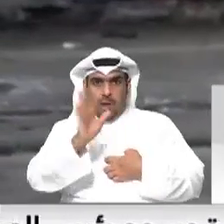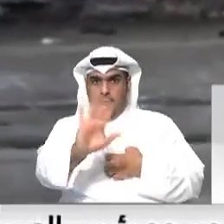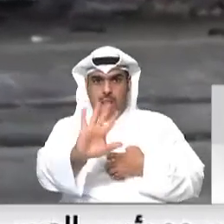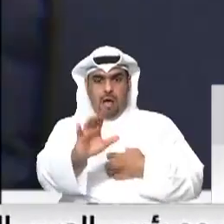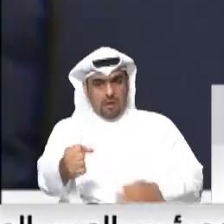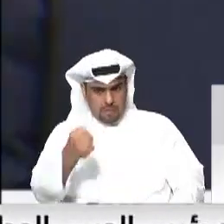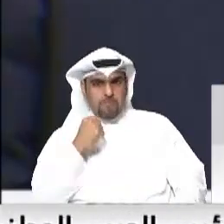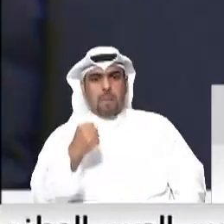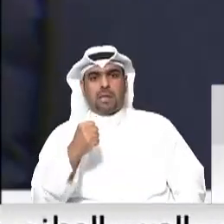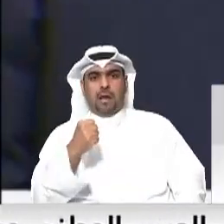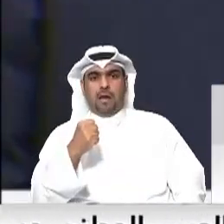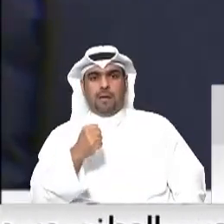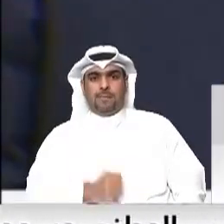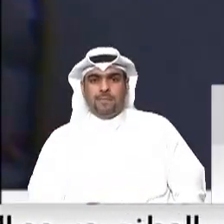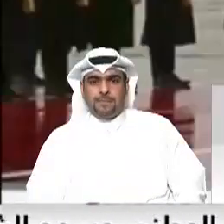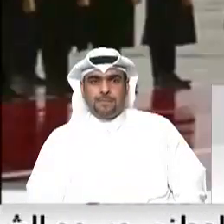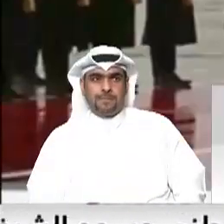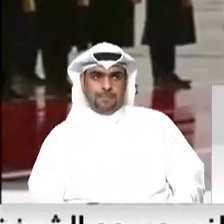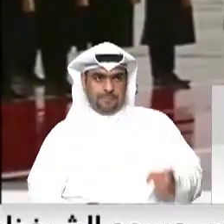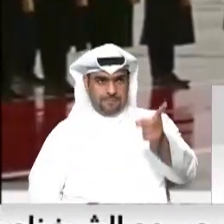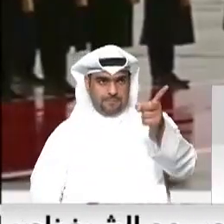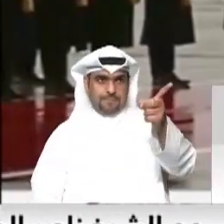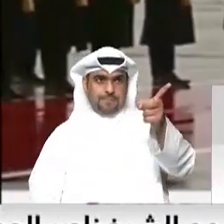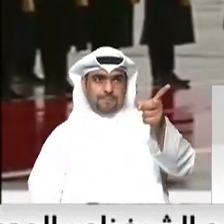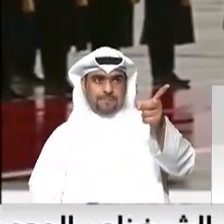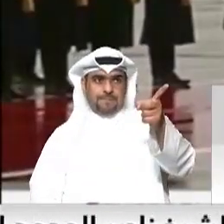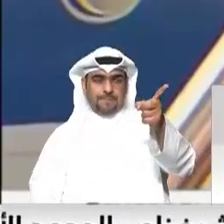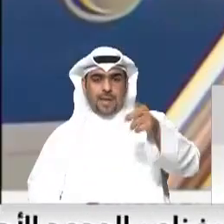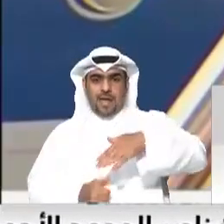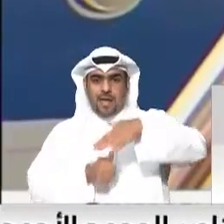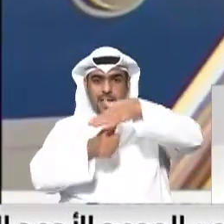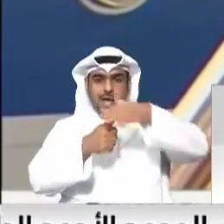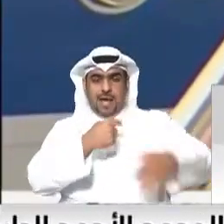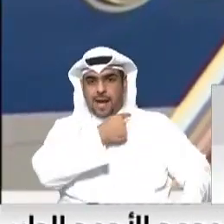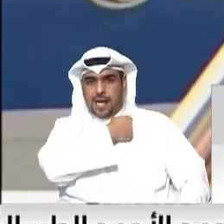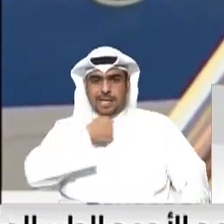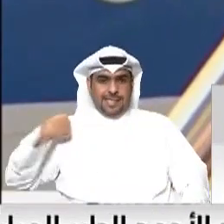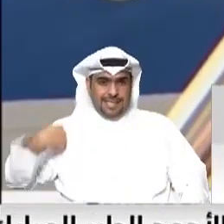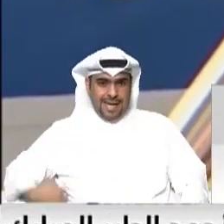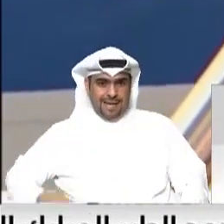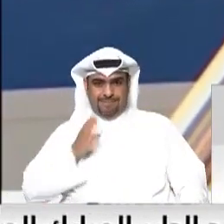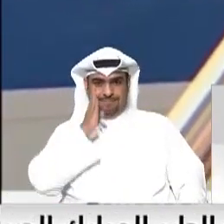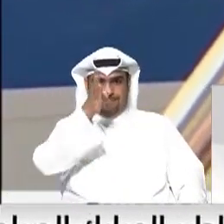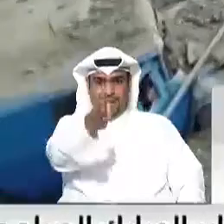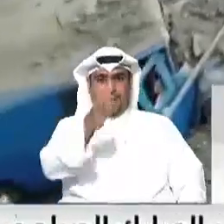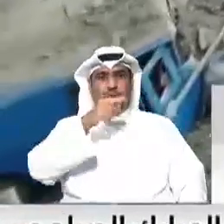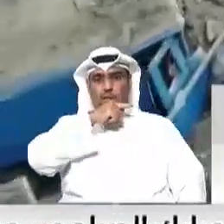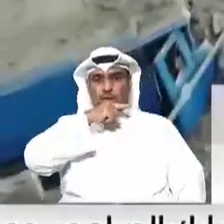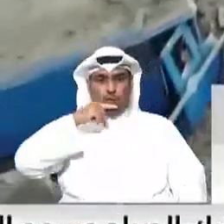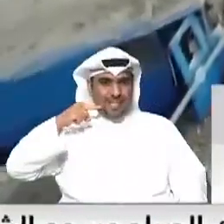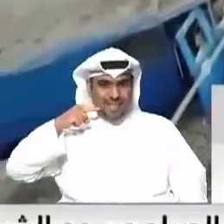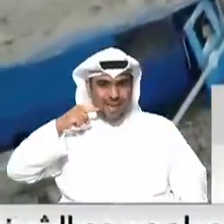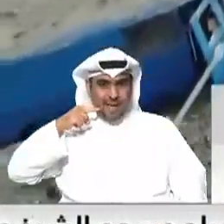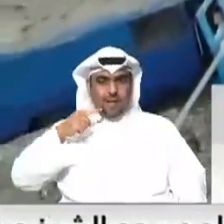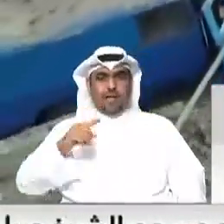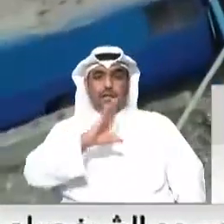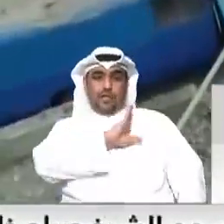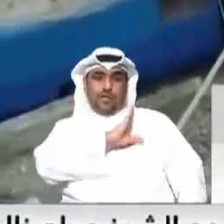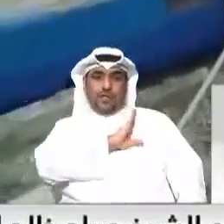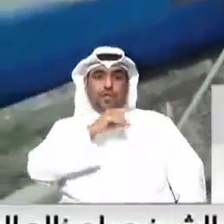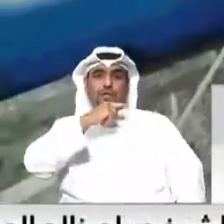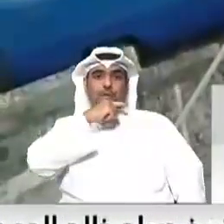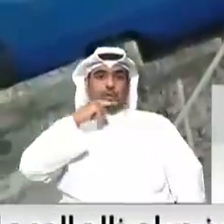المستمر. وبعد الهدوء النسبي الذي تزامن مع زيارة الرئيس الصيني إلى موسكو، اشتعلت عدة جبهات في الحرب مرة